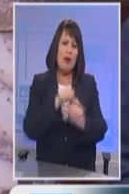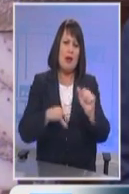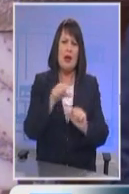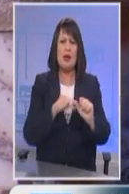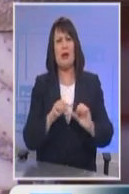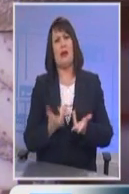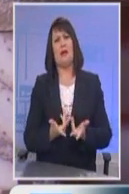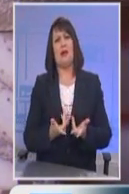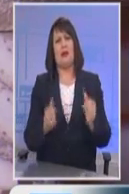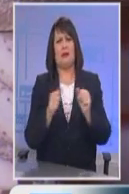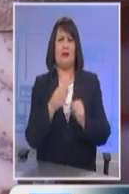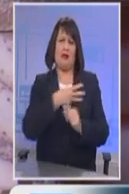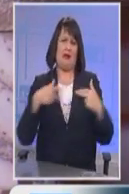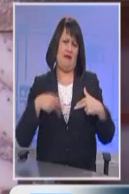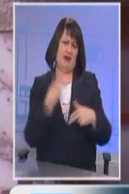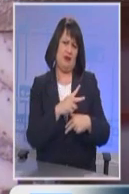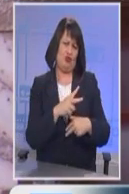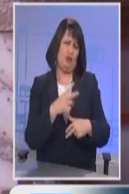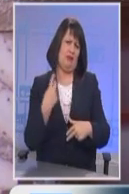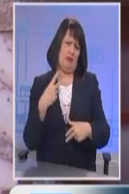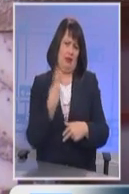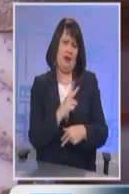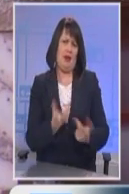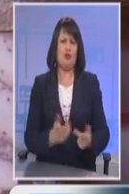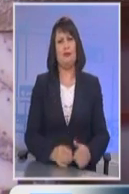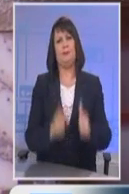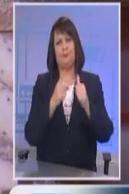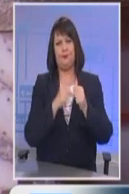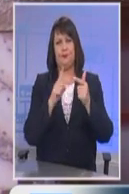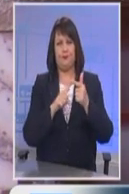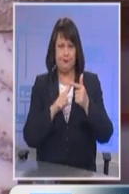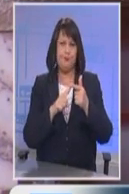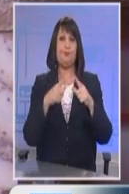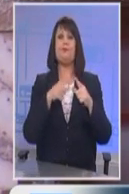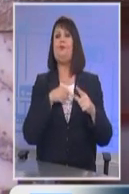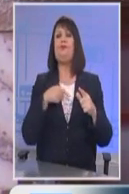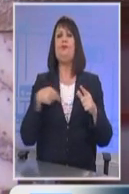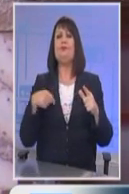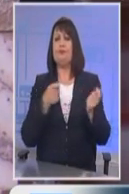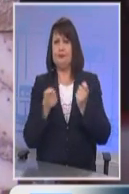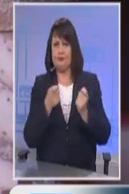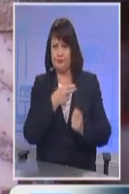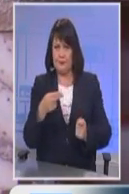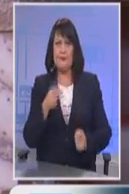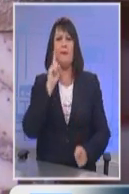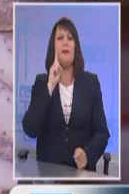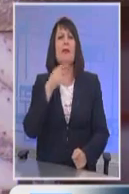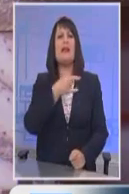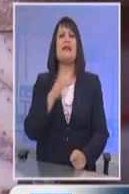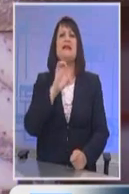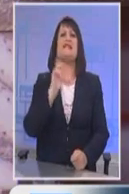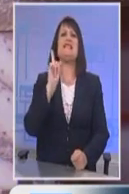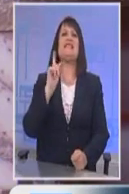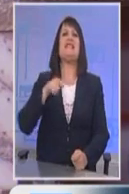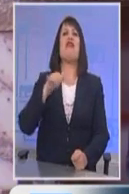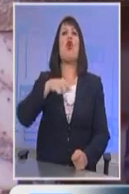κυβέρνηση? Δεύτερη παρατήρηση. Επειδή εμπλέξατε και το θέμα της διοίκησης. Η κυρία Ζευγόλη